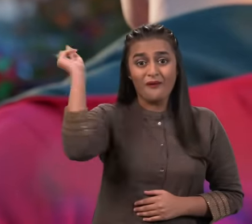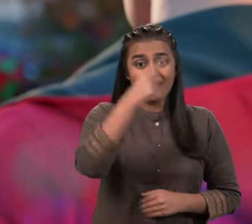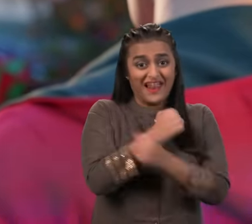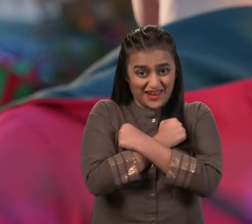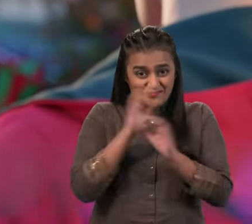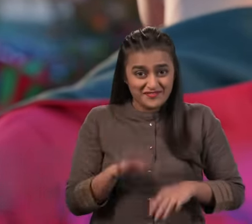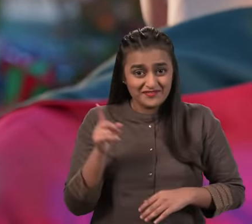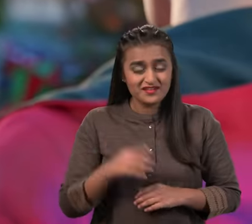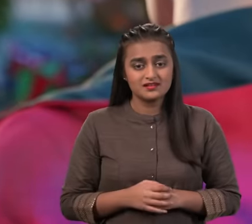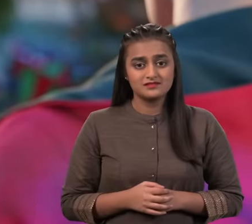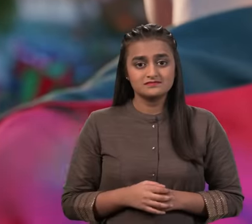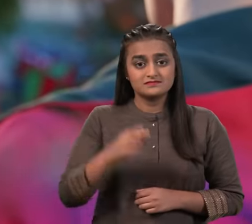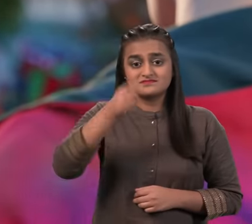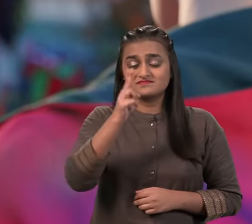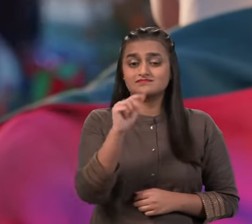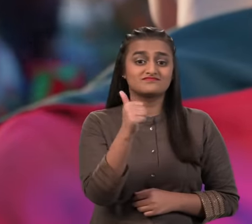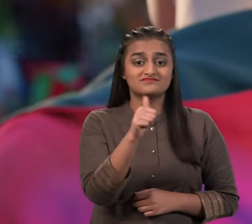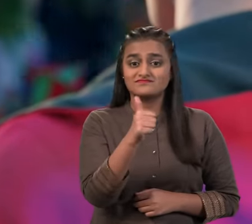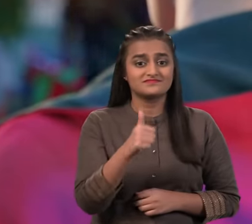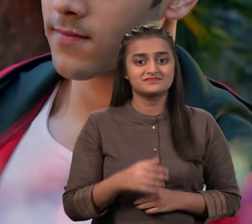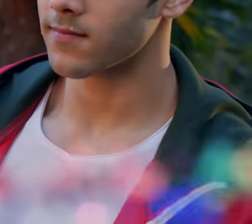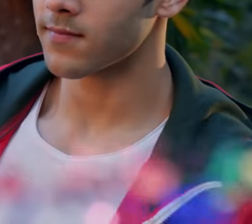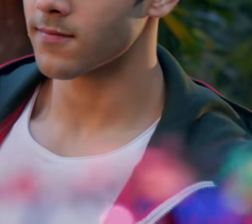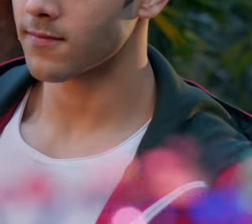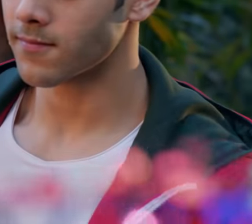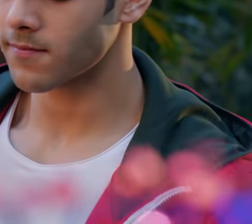एक्चुअली में जो लोग प्यार करते हैं ना वो इस तरह गोलियां नहीं चलाते।